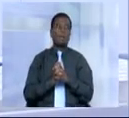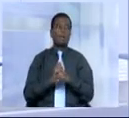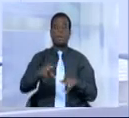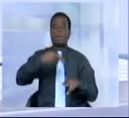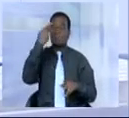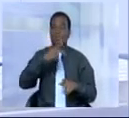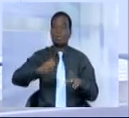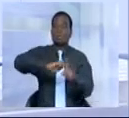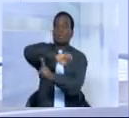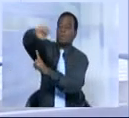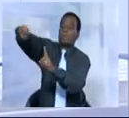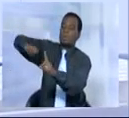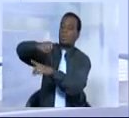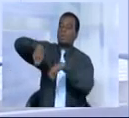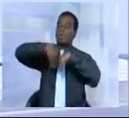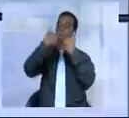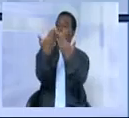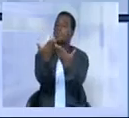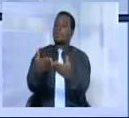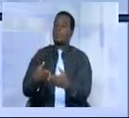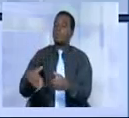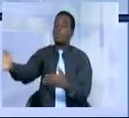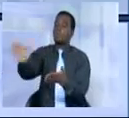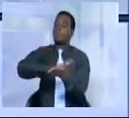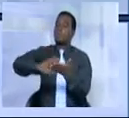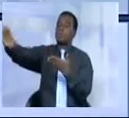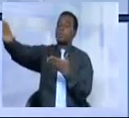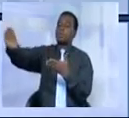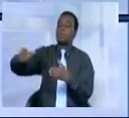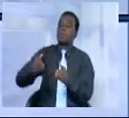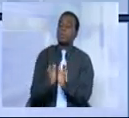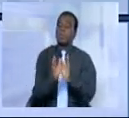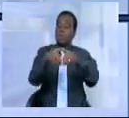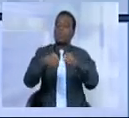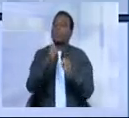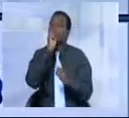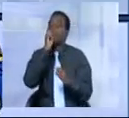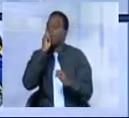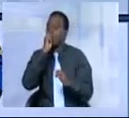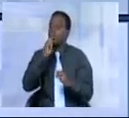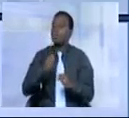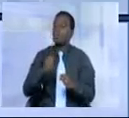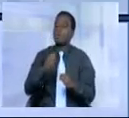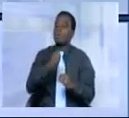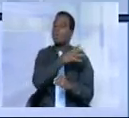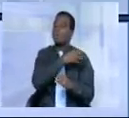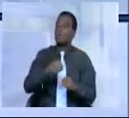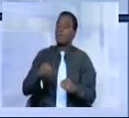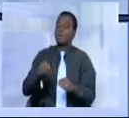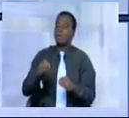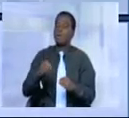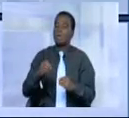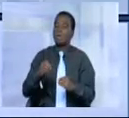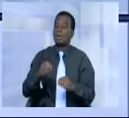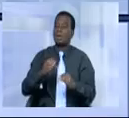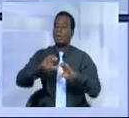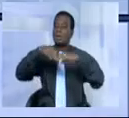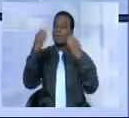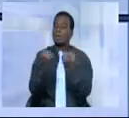Parlons environnement. Comment assainir le bassin du Gourou, communément appelé Carrefour de l'Indénier? Un